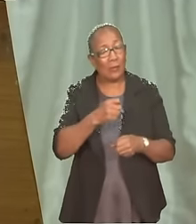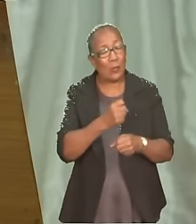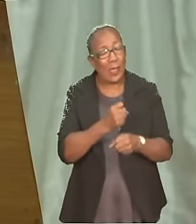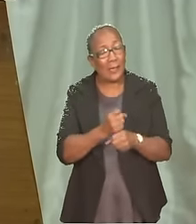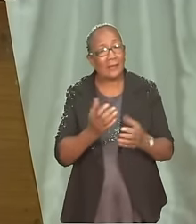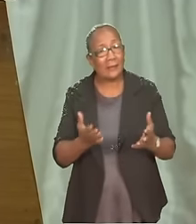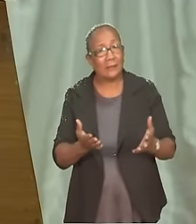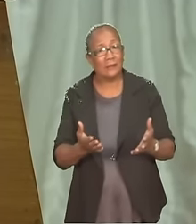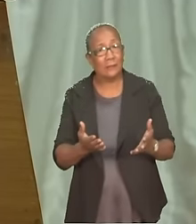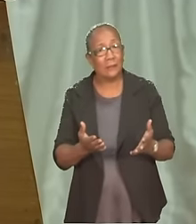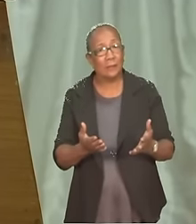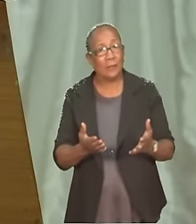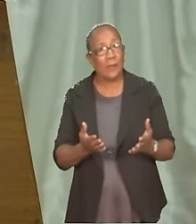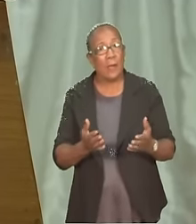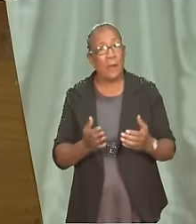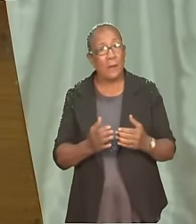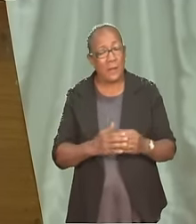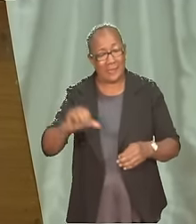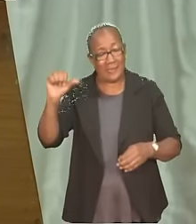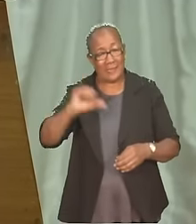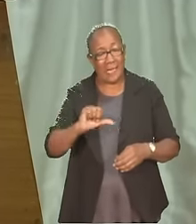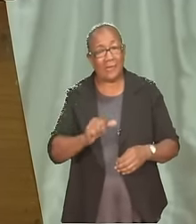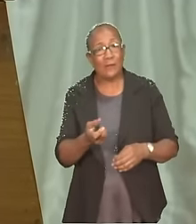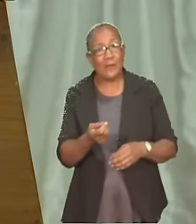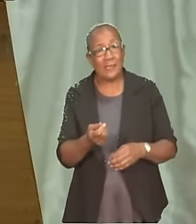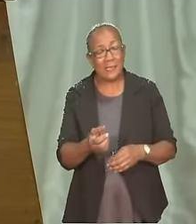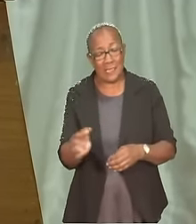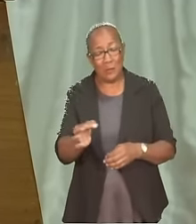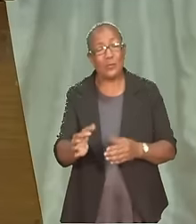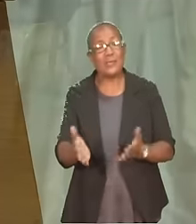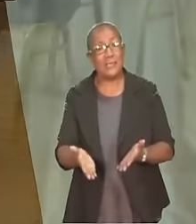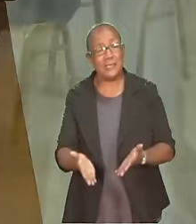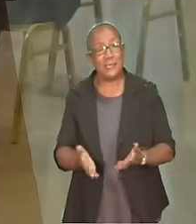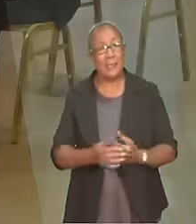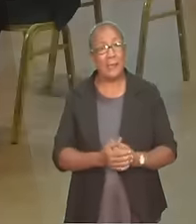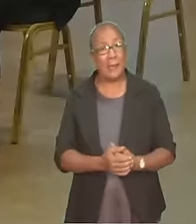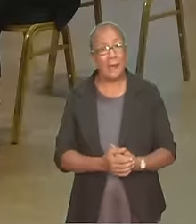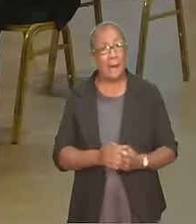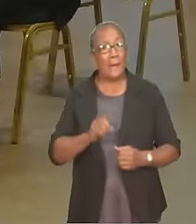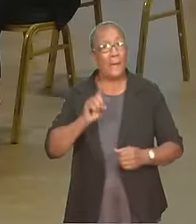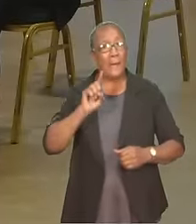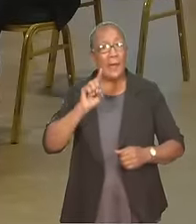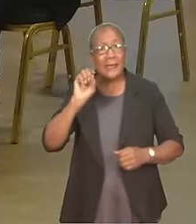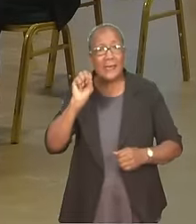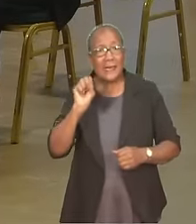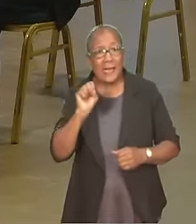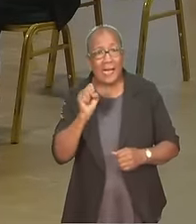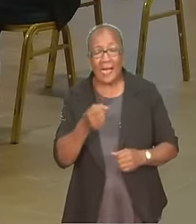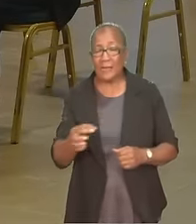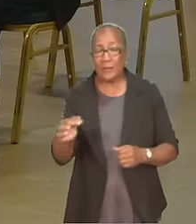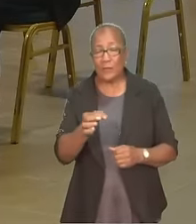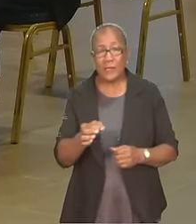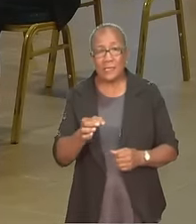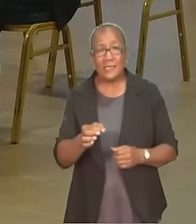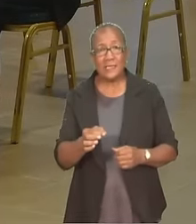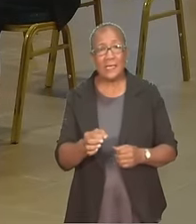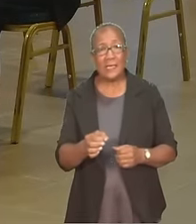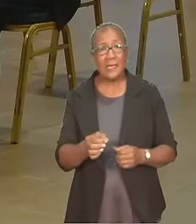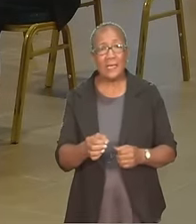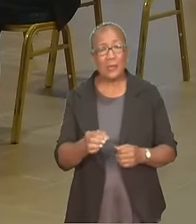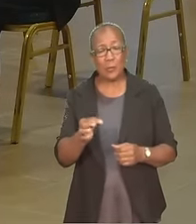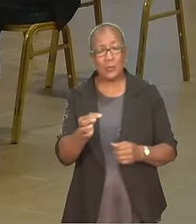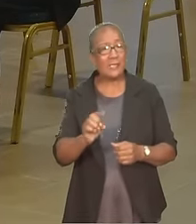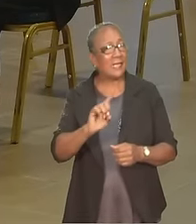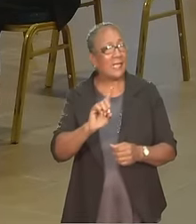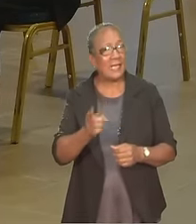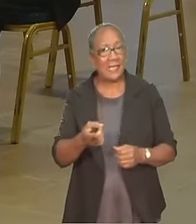met slechte financiële positie? Maar je kan hun financiële positie niet verbeteren,